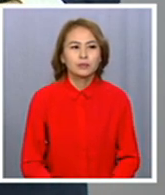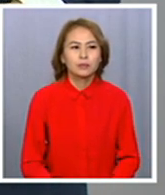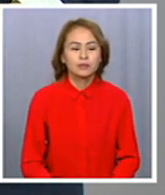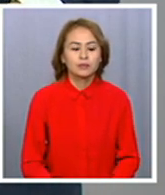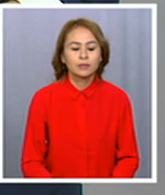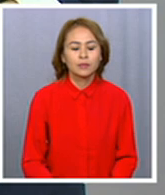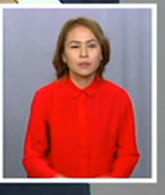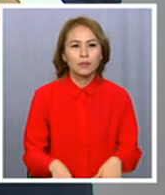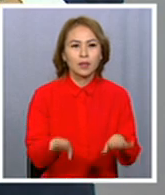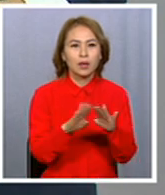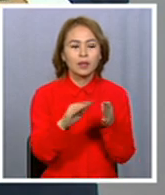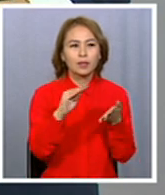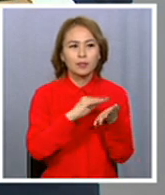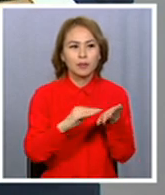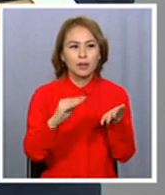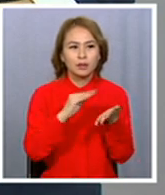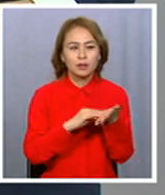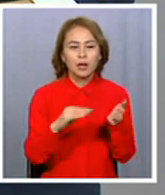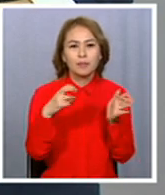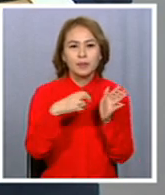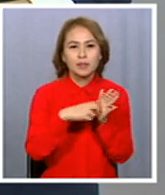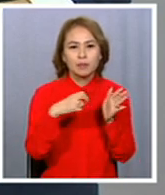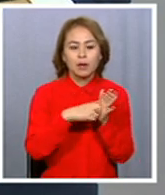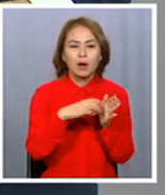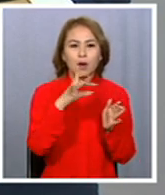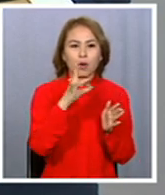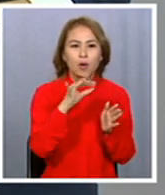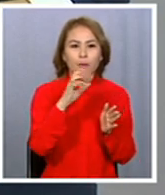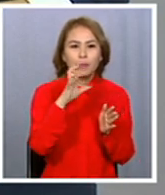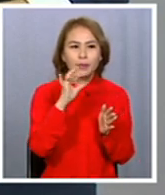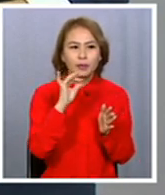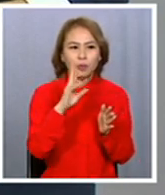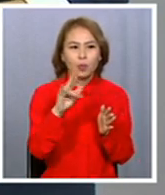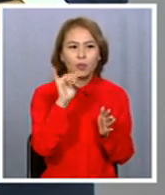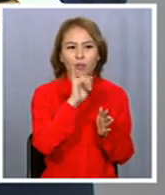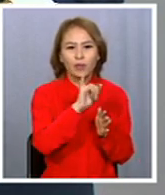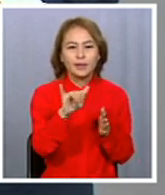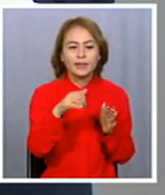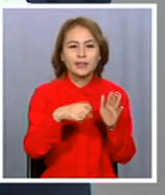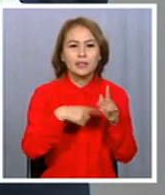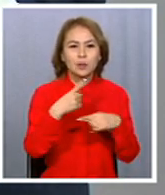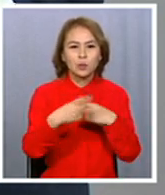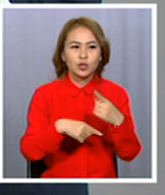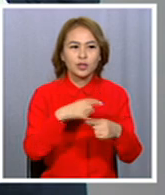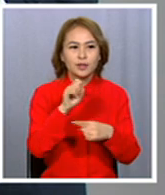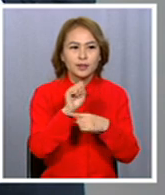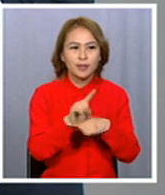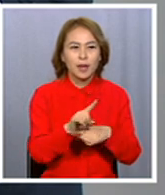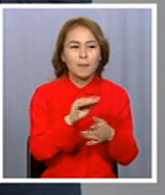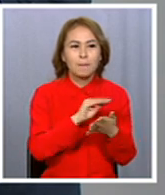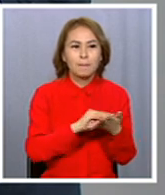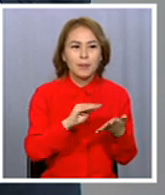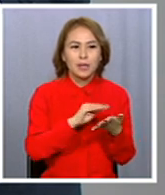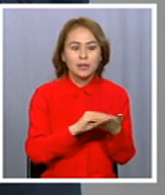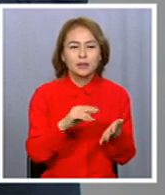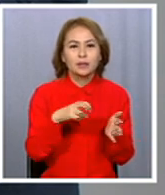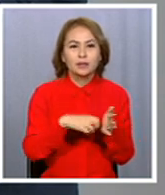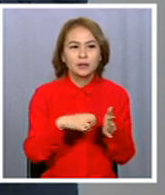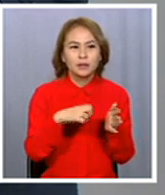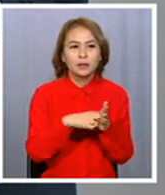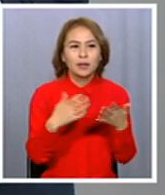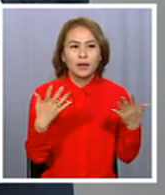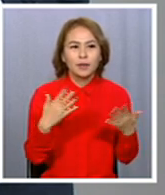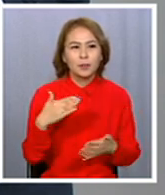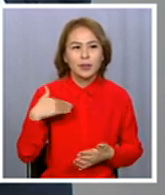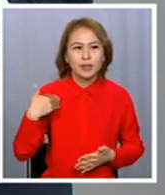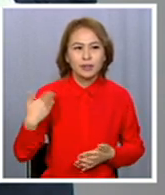Ребята, давайте напишем письмо Робику. У вас следующее задание. Напишите письмо Робику, какие